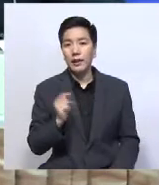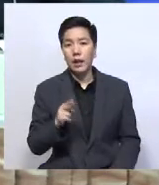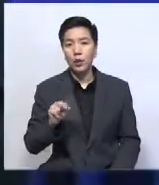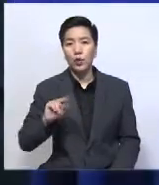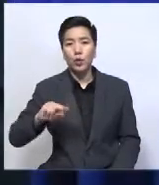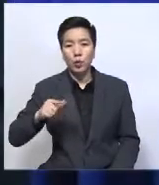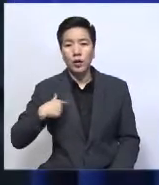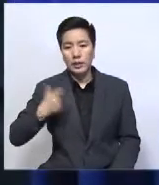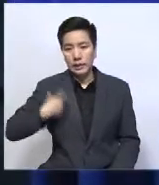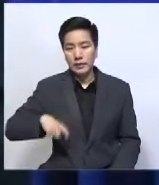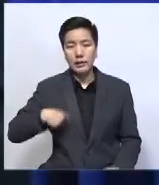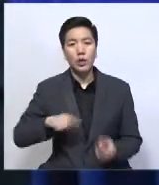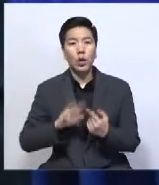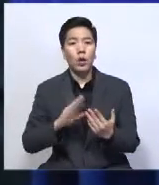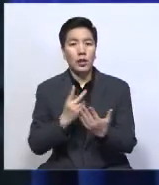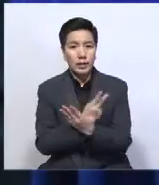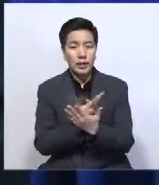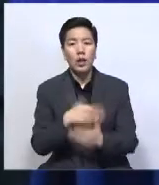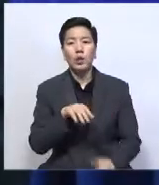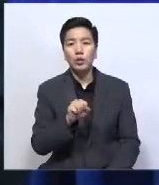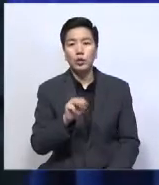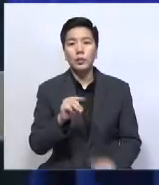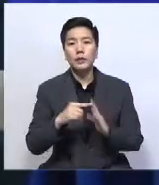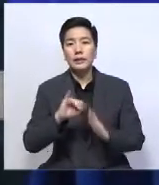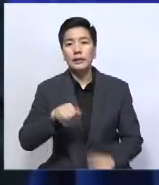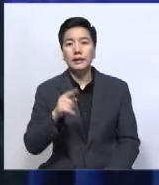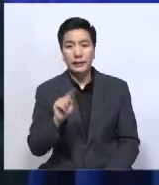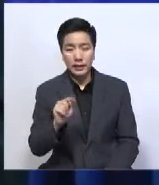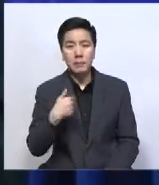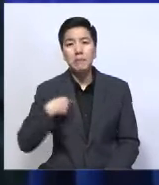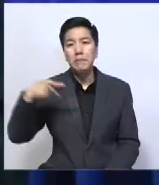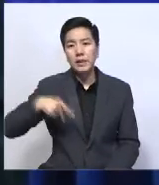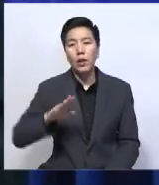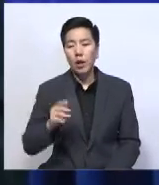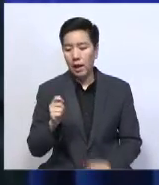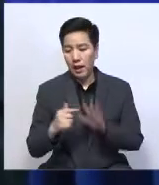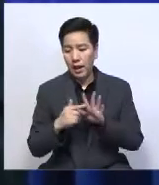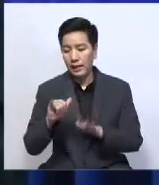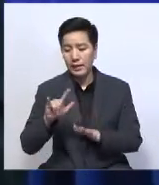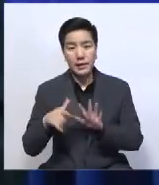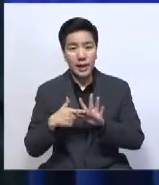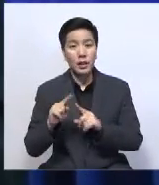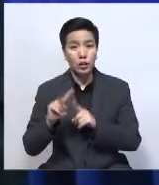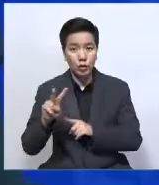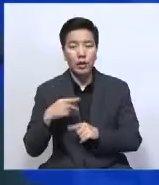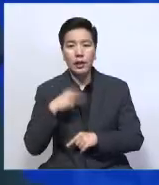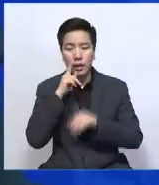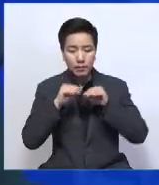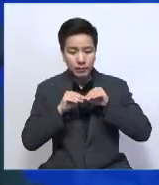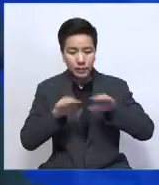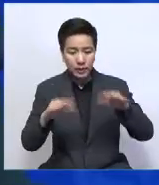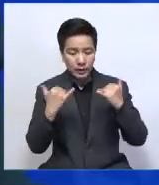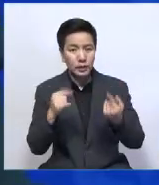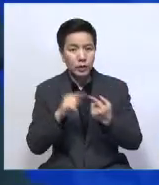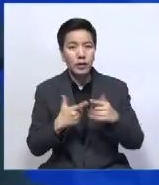จังหวัดกาญจนบุรีและนายสมเจตอํานวยสวัสดิ์อัยการพิเศษฝ่ายคดีอาญา2ภาค7ค่ะมาร่วมกันแถลงความ